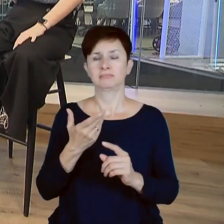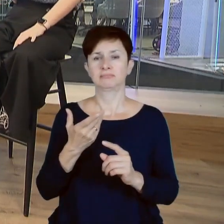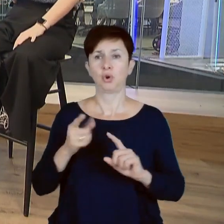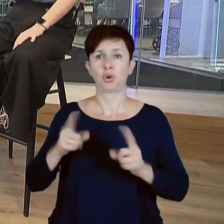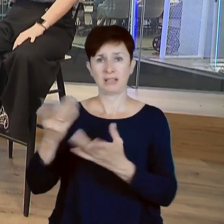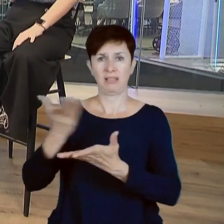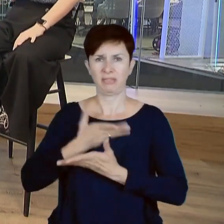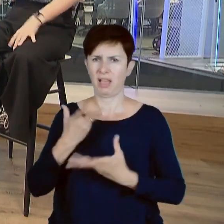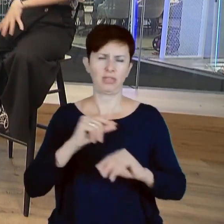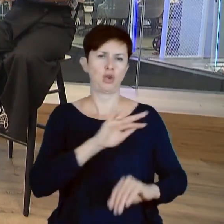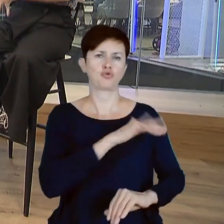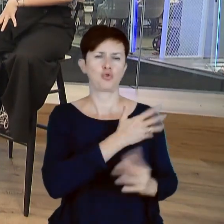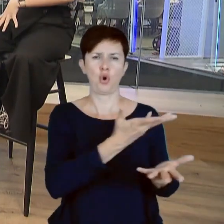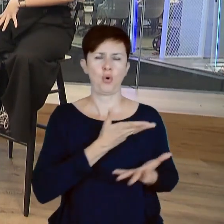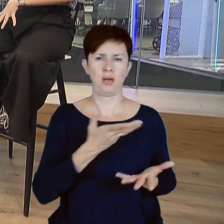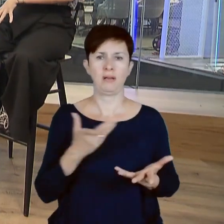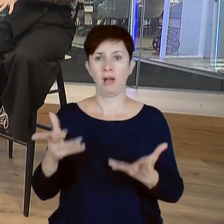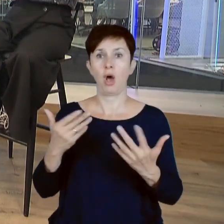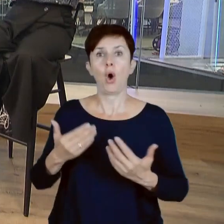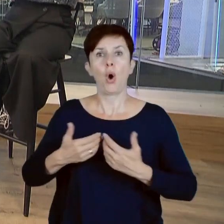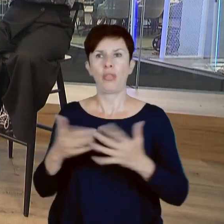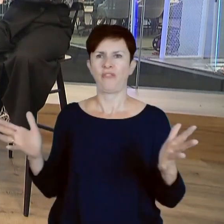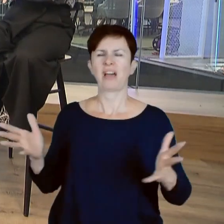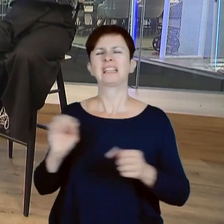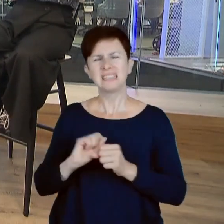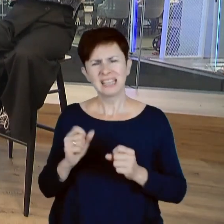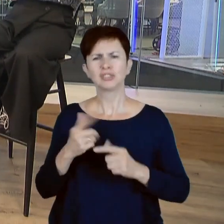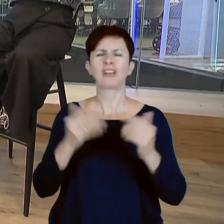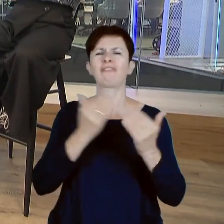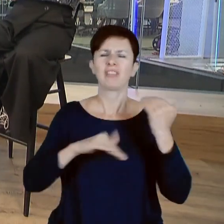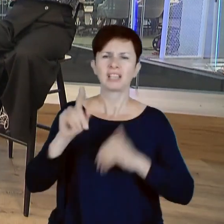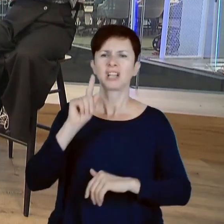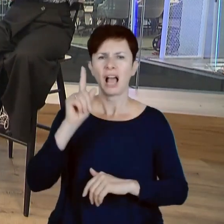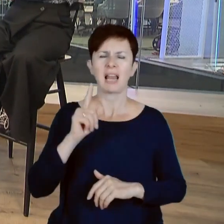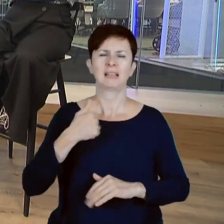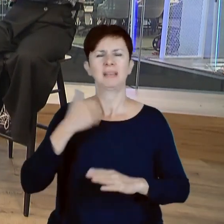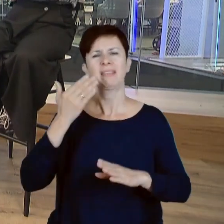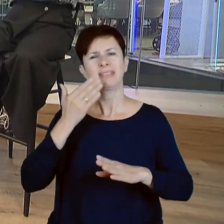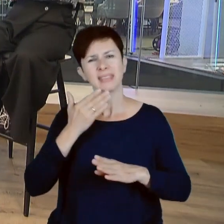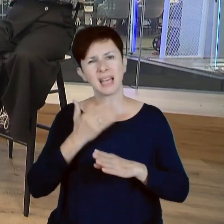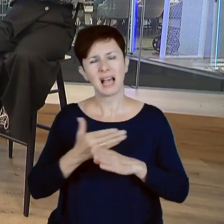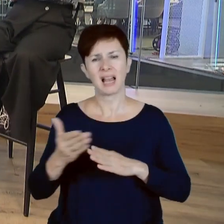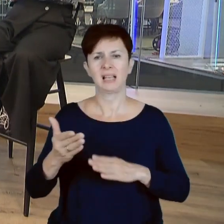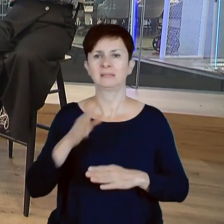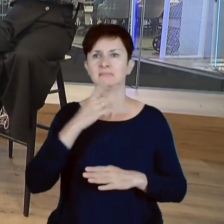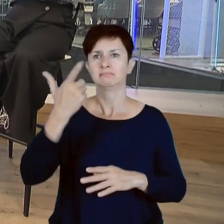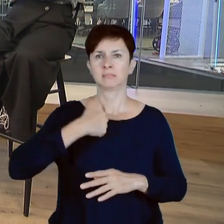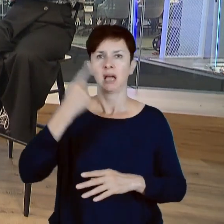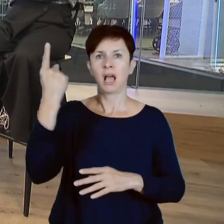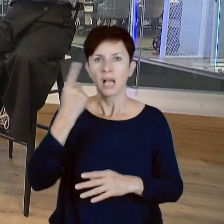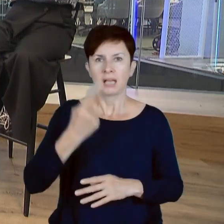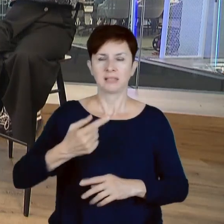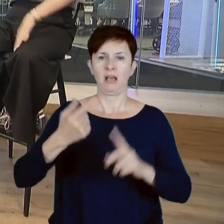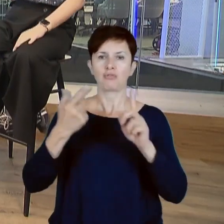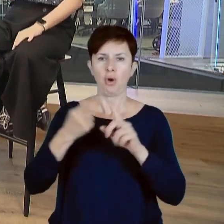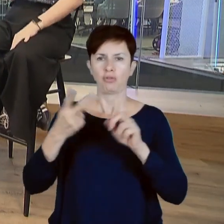szkoła, bo ta otwartość jest coraz większa, ale nadal my jesteśmy właśnie w tym nakazywaniu, a nie